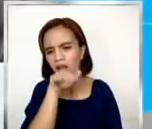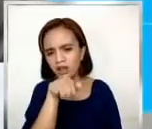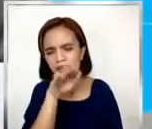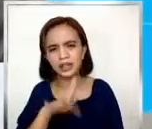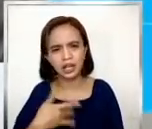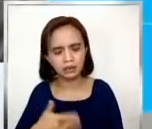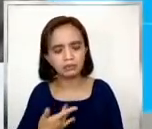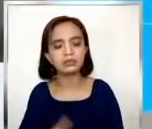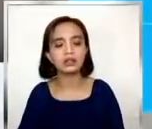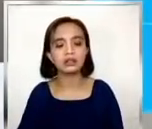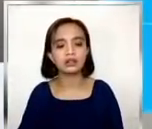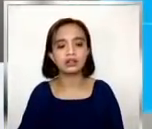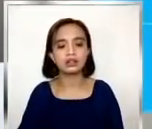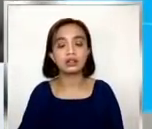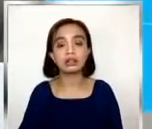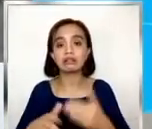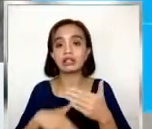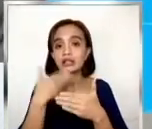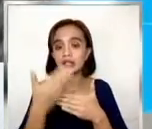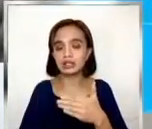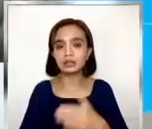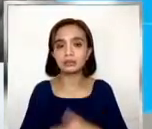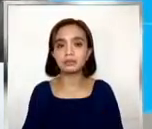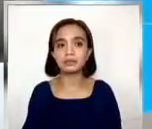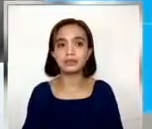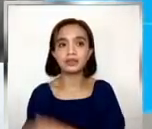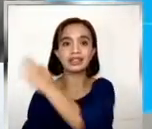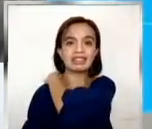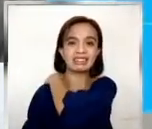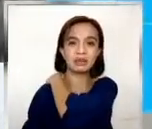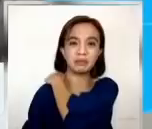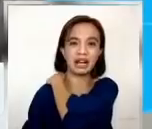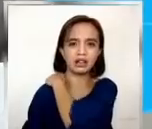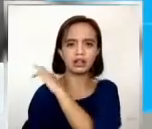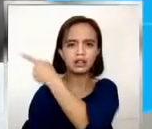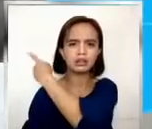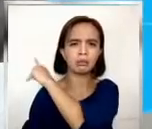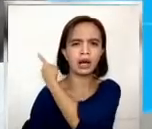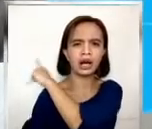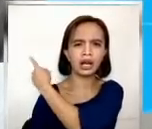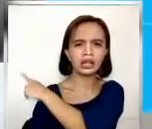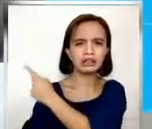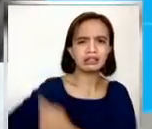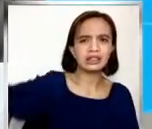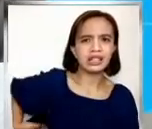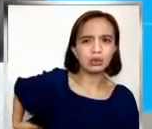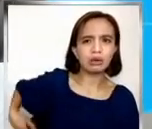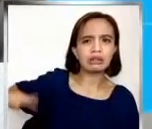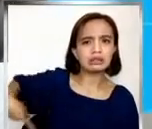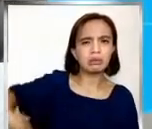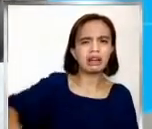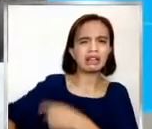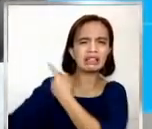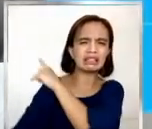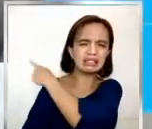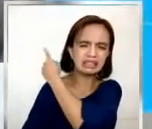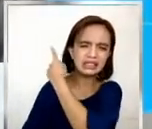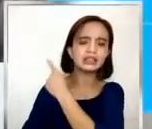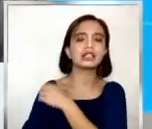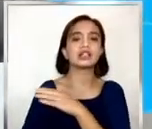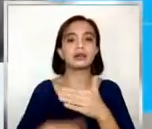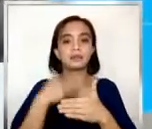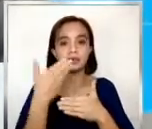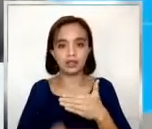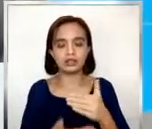ayun, yung likod ko yung una sumakit yung lower back ko hanggang pataas. And then sunod-sunod na yun